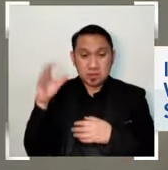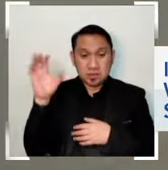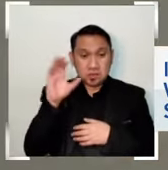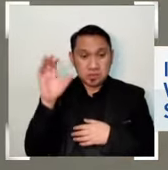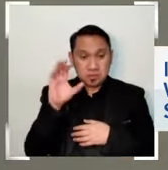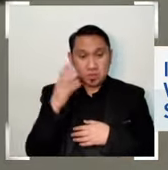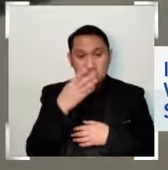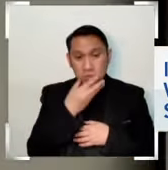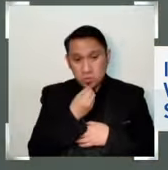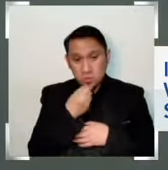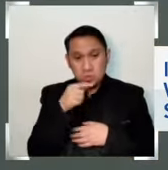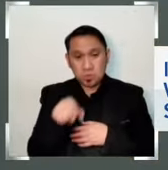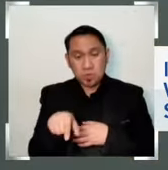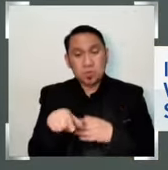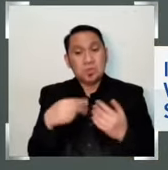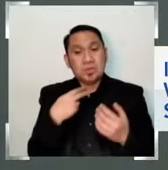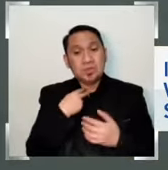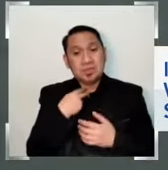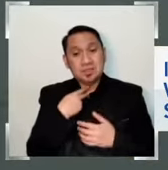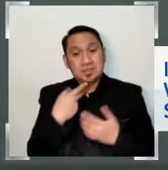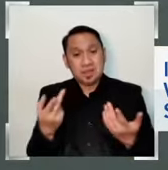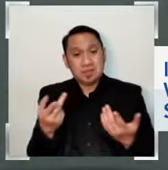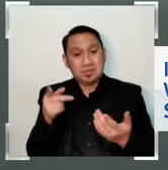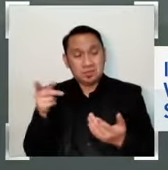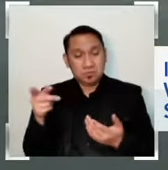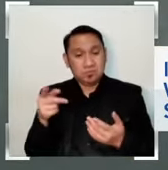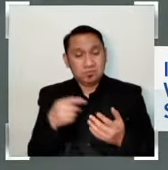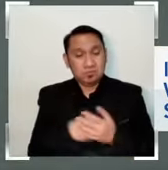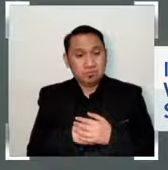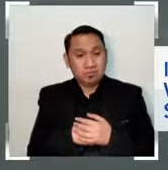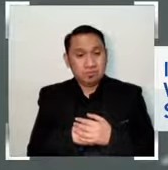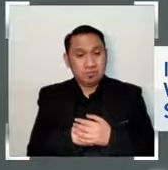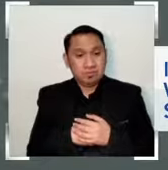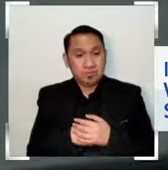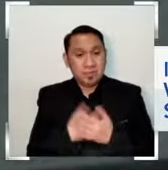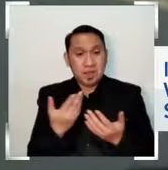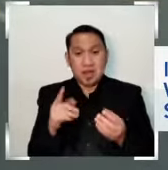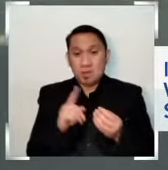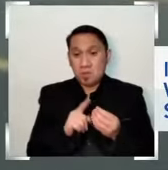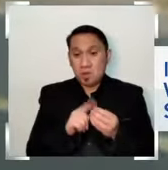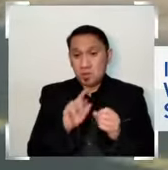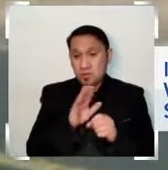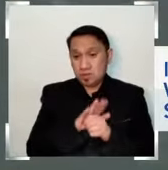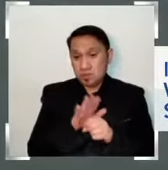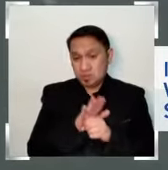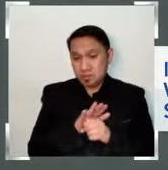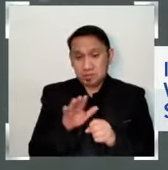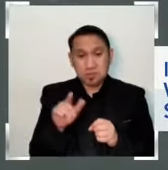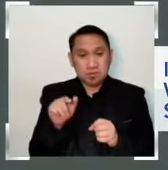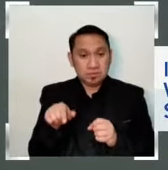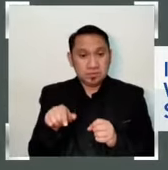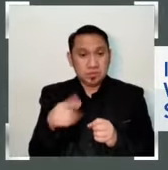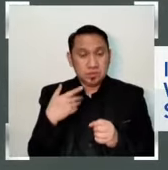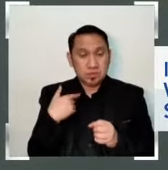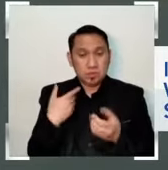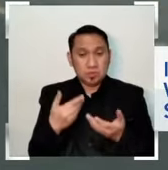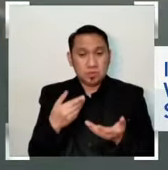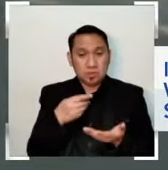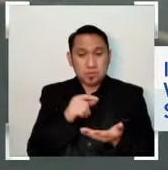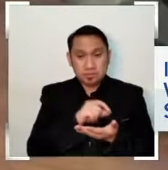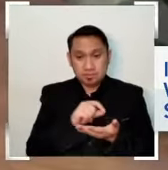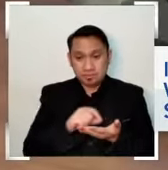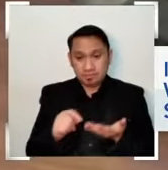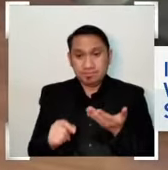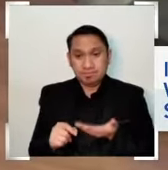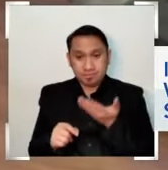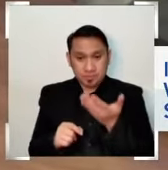sa shelter sa Kuwait. Kaugnay naman ang kasong rape, nagpadala na raw sila ng sulat sa ating embahada sa Kuwait para alamin ang naging